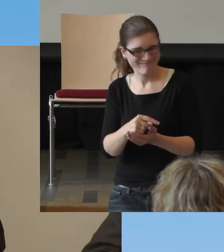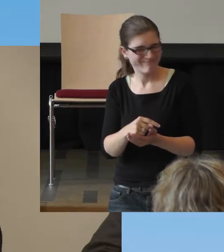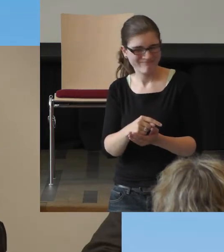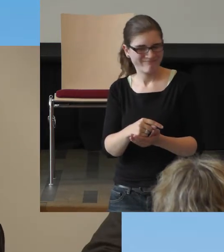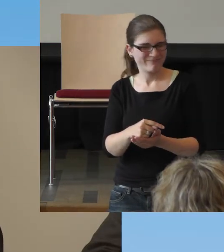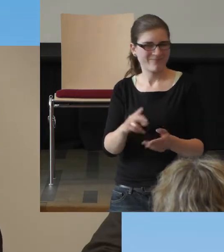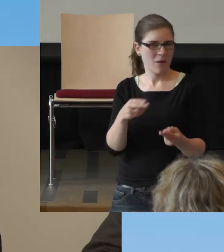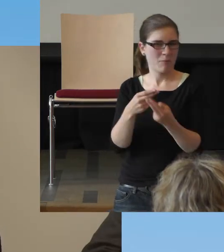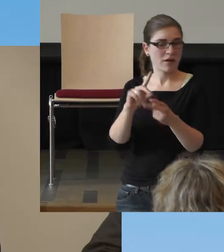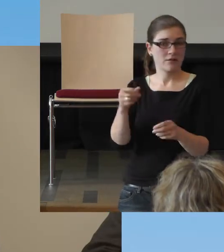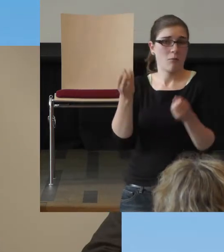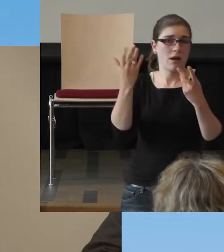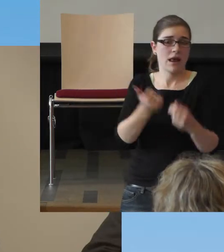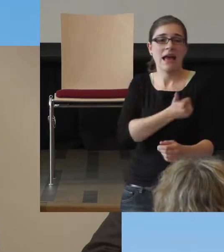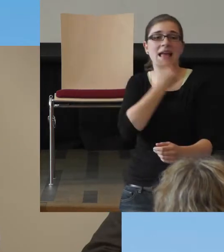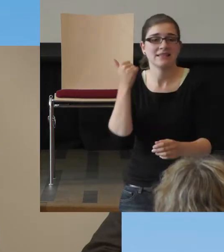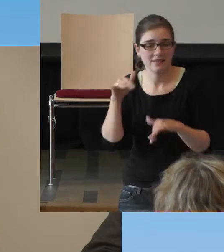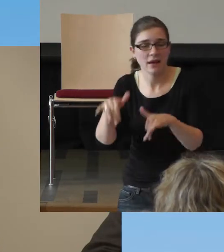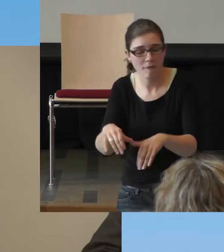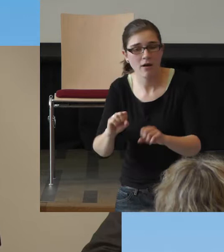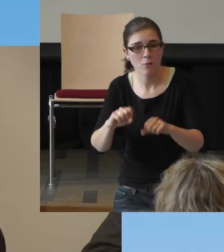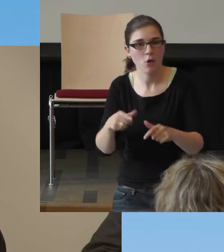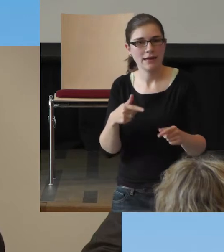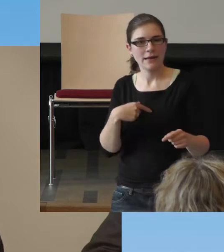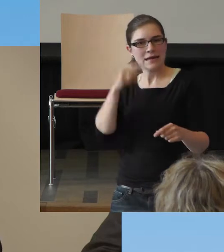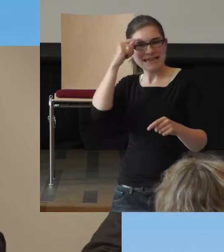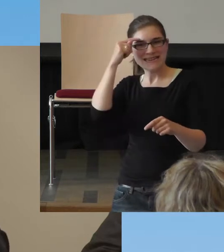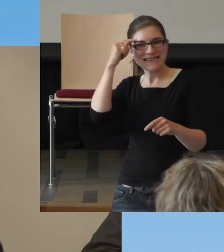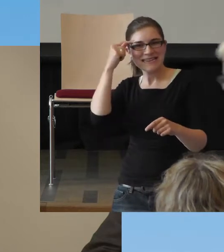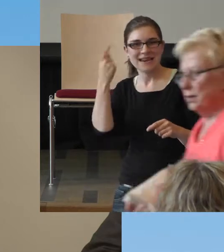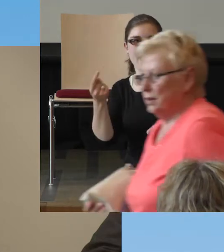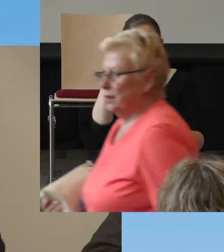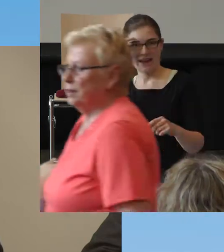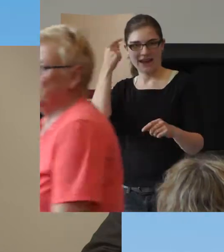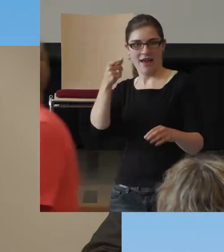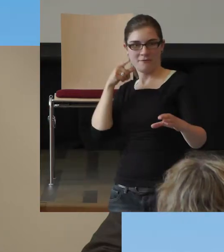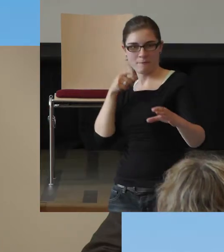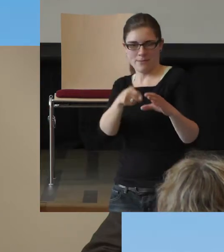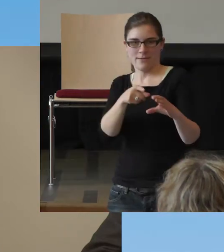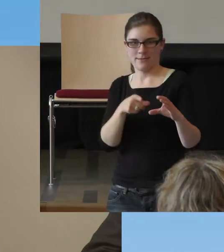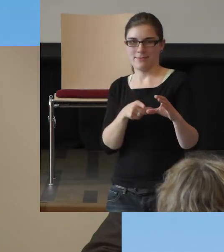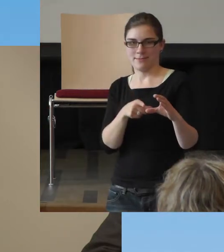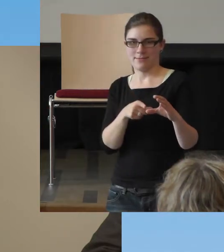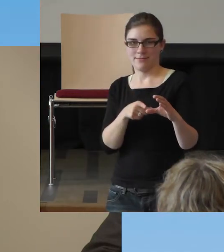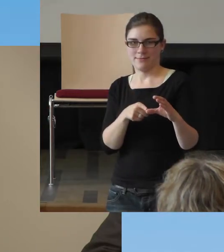Aber es kann im Extremfall natürlich mal passieren, dass ein Nerv etwas berührt worden ist. Das sollte aber dann nur auf einer Seite sein.